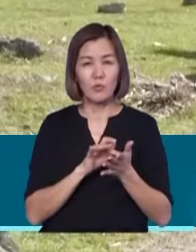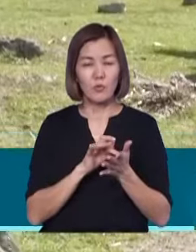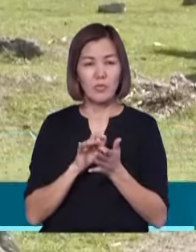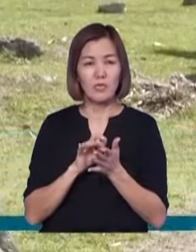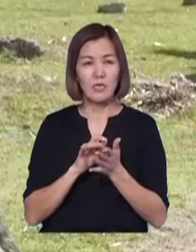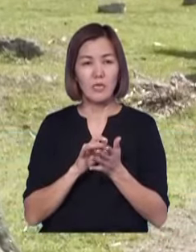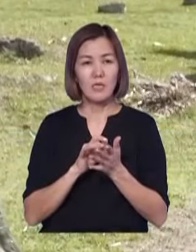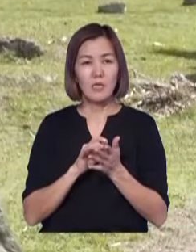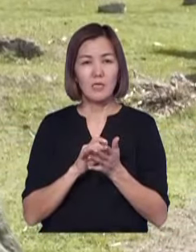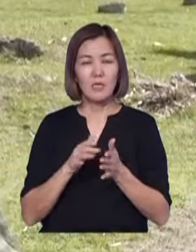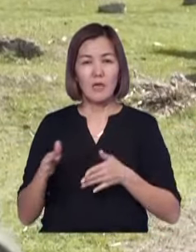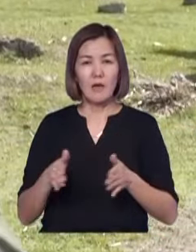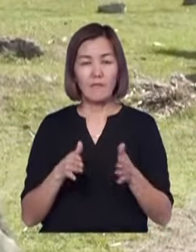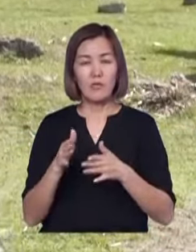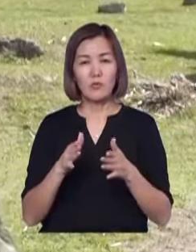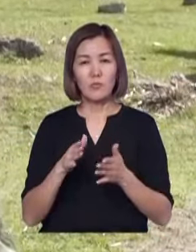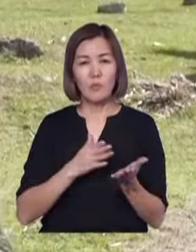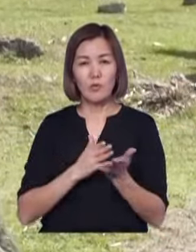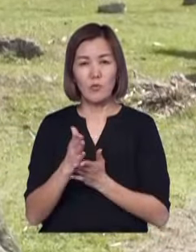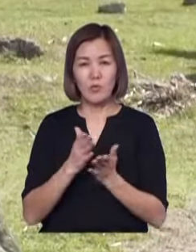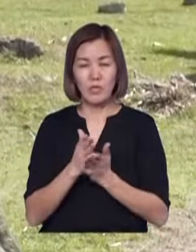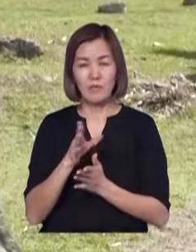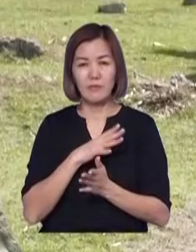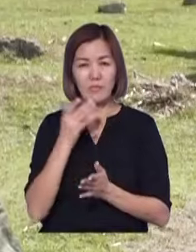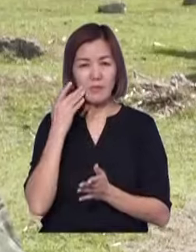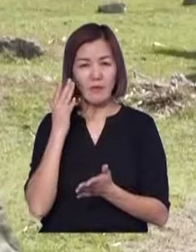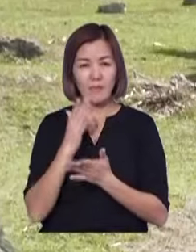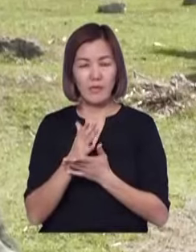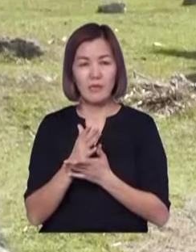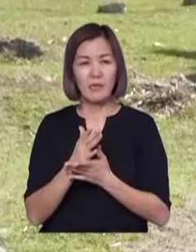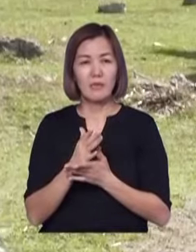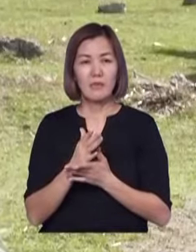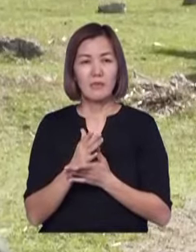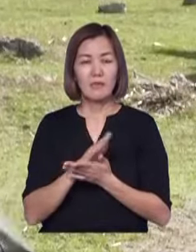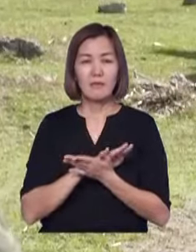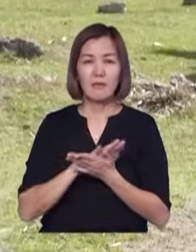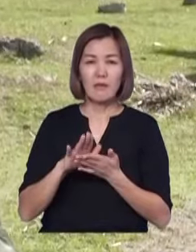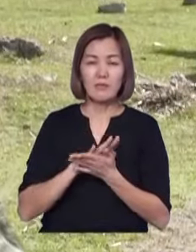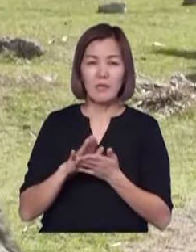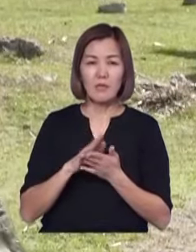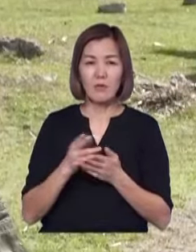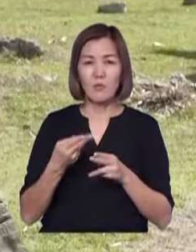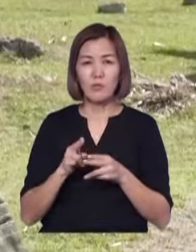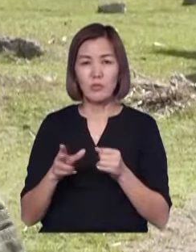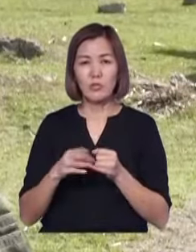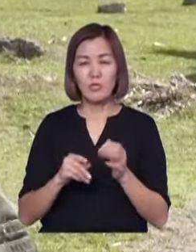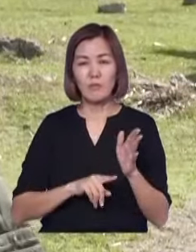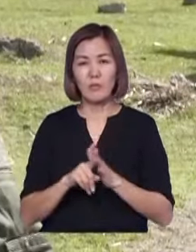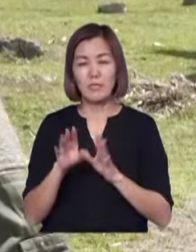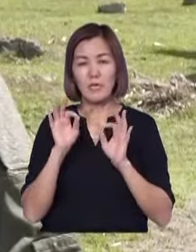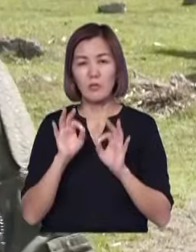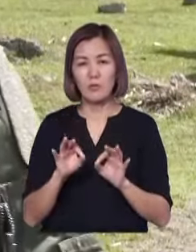үлкен автожолмен өтеді, осы елді мекендердің барлығын көреді. Сонда осы тазалықты осы жерлерімізден бастағанымызды